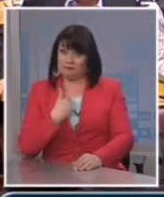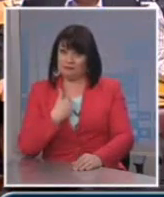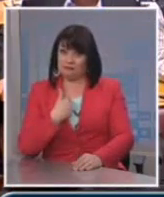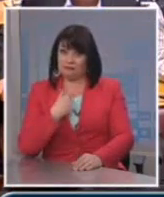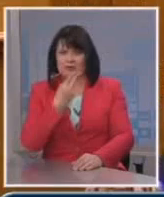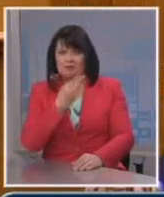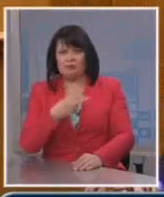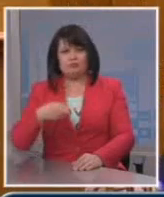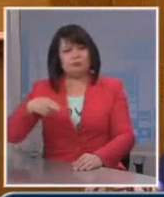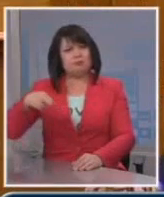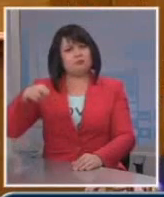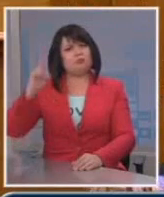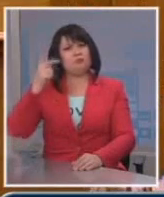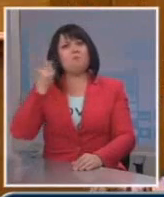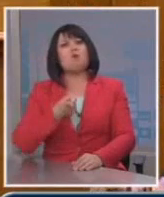ραγδαία